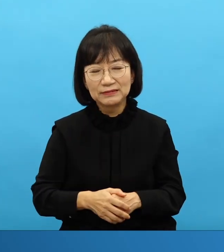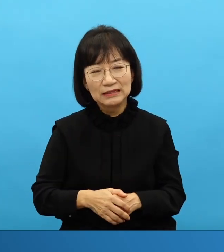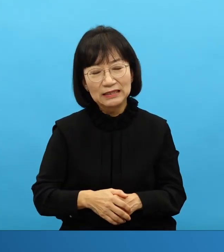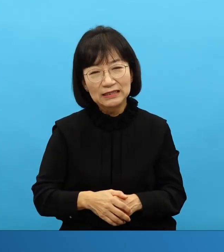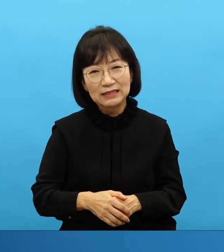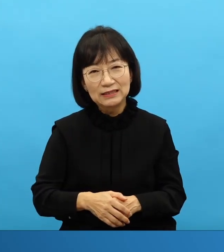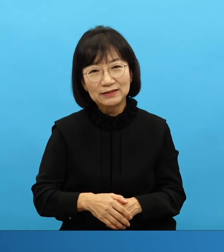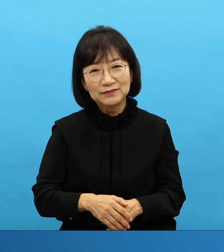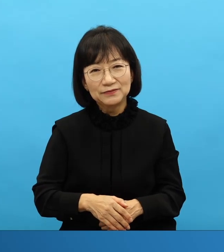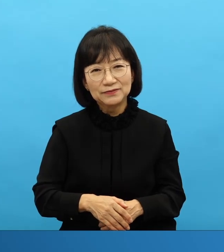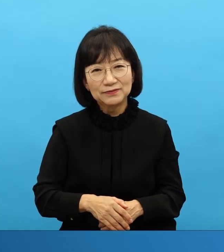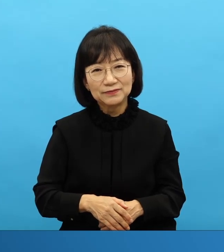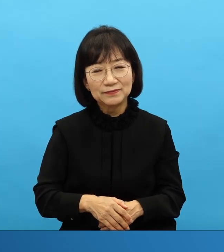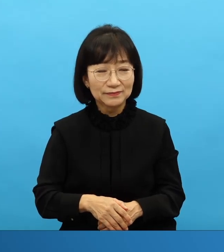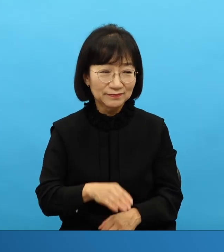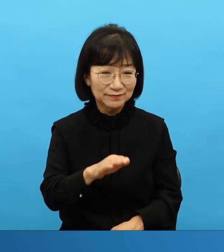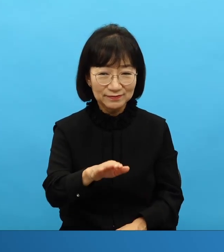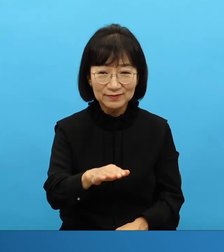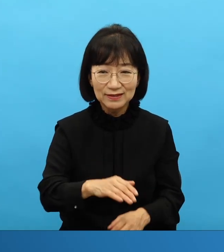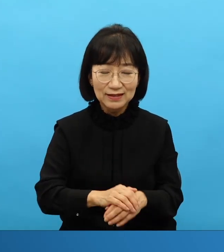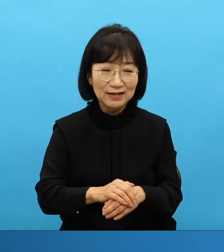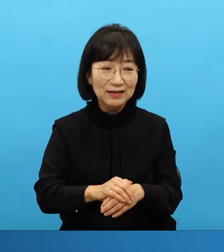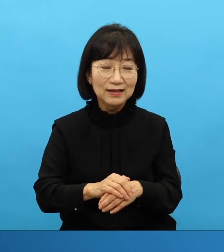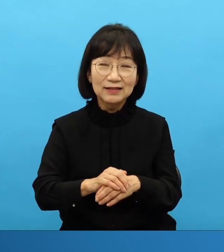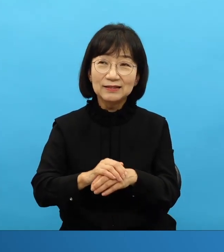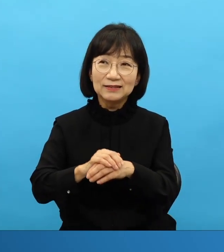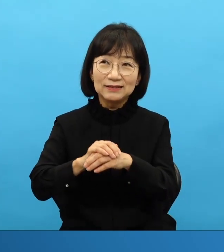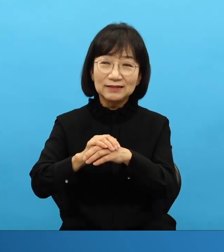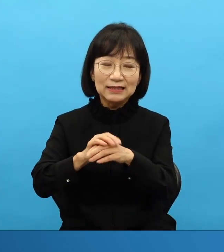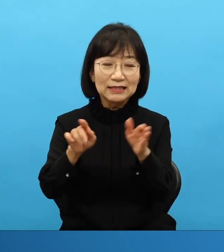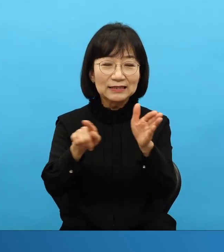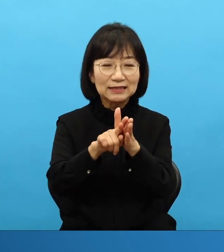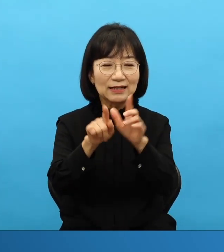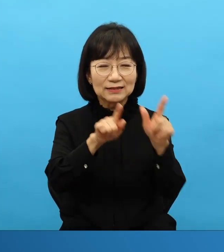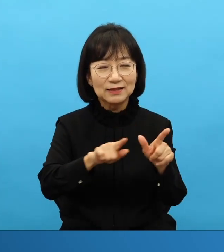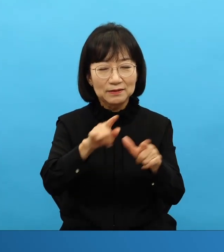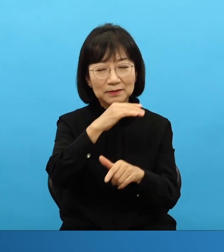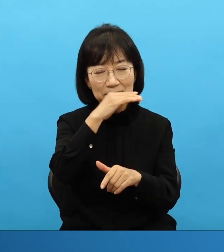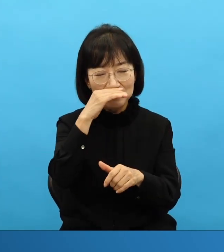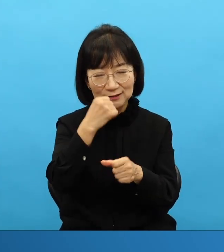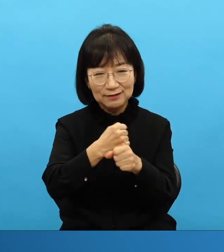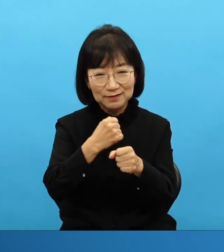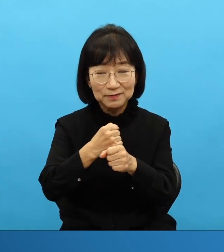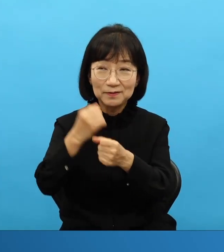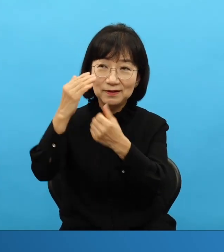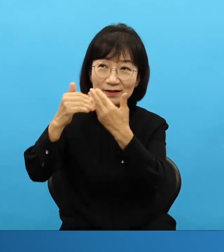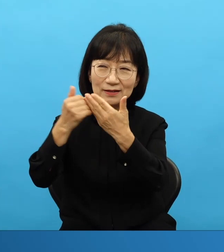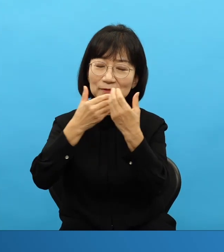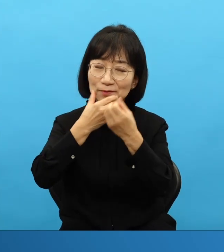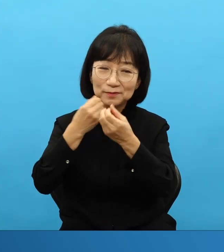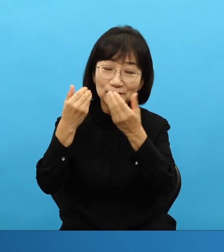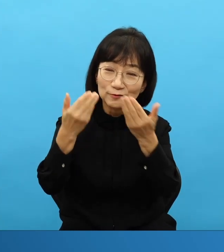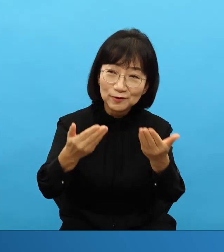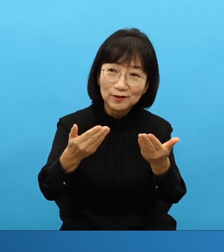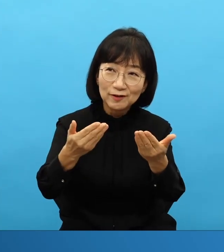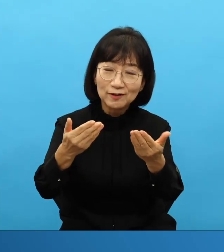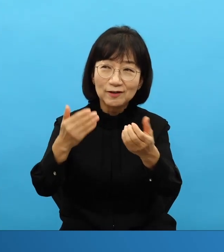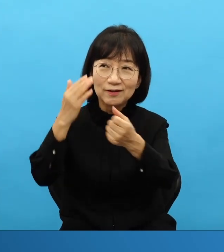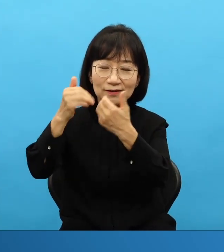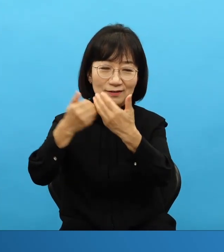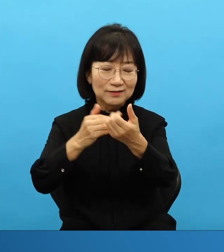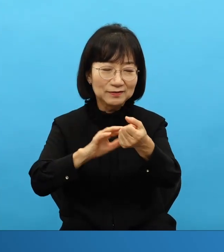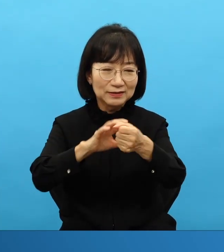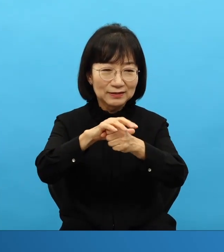开教 어쨌든지 会。 신앙생활 잘할 수 있도록 하나님께 쓰임 받을 수 있도록 하나님의 축복 가운데 하나님의 능력 가운데 세계 복음화에 쓰임 받을 수